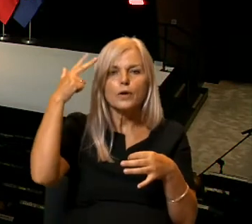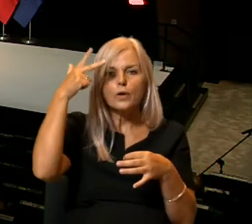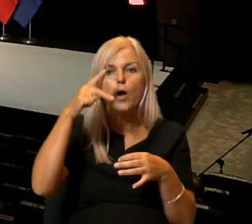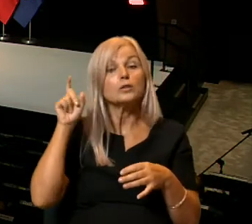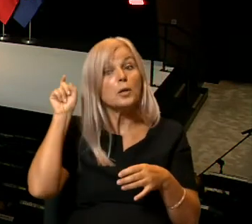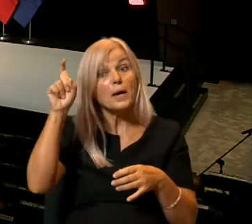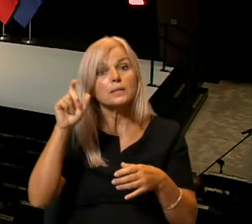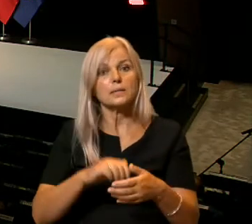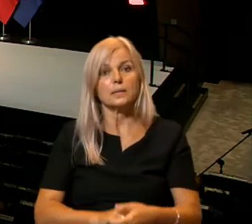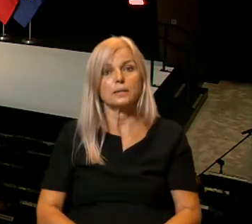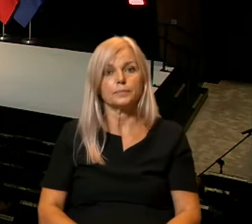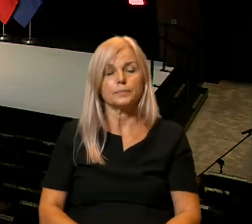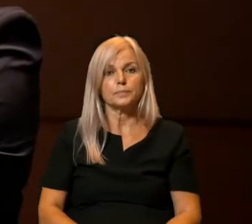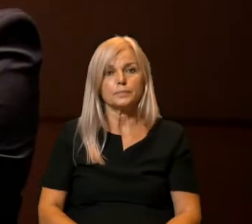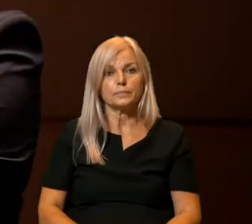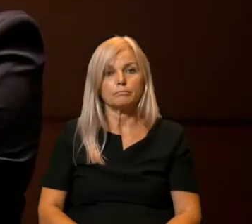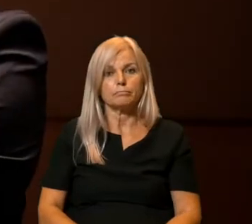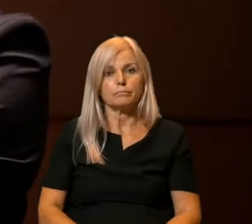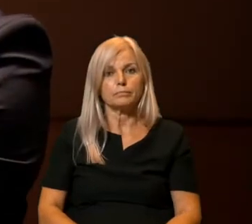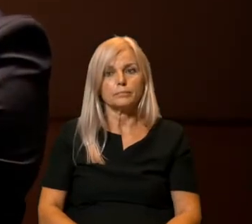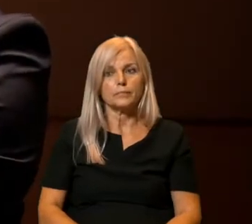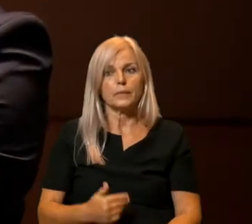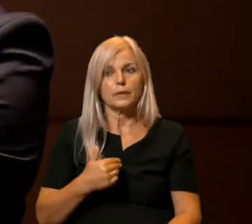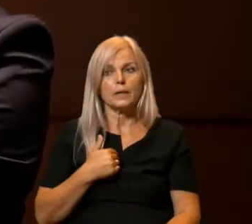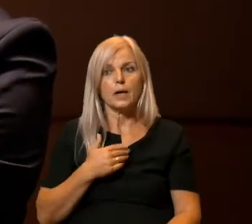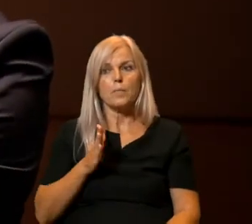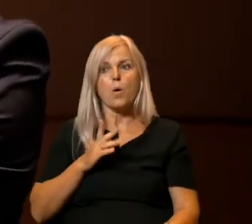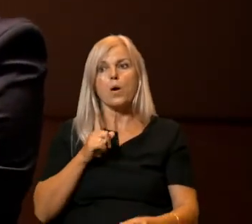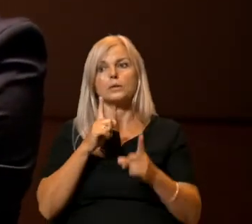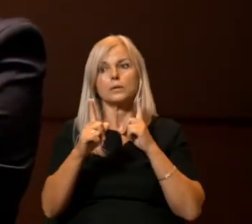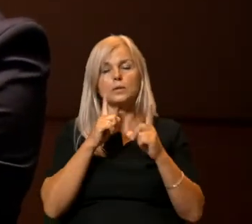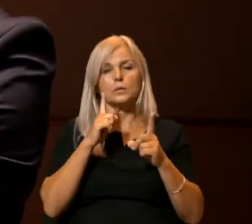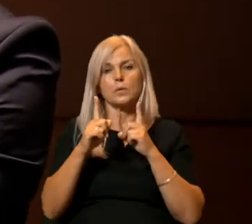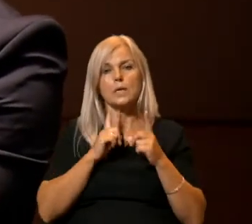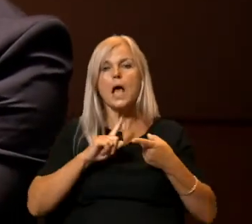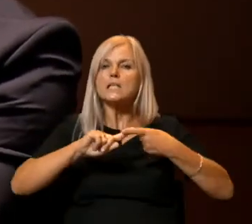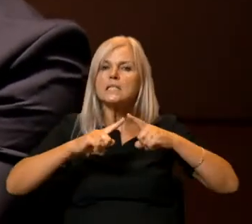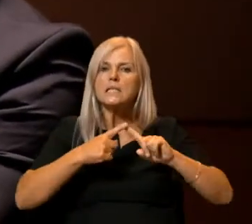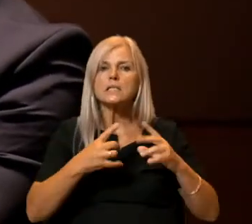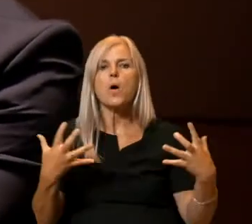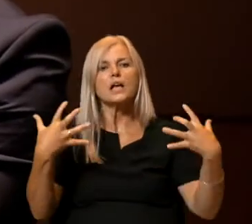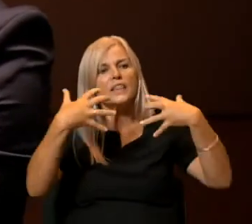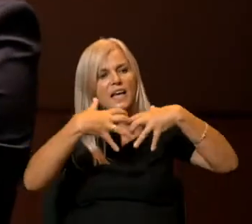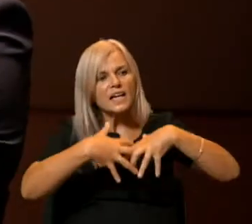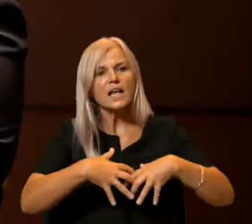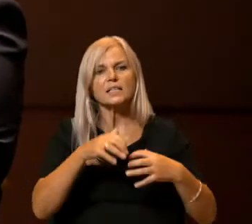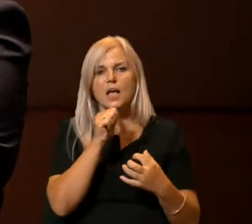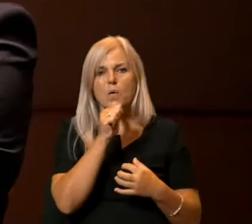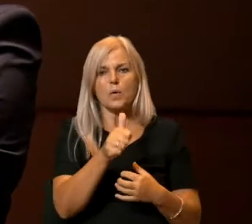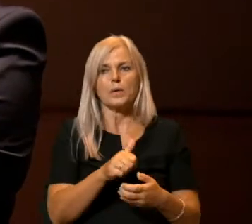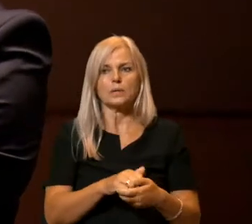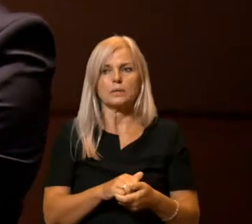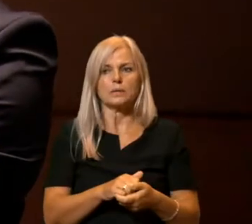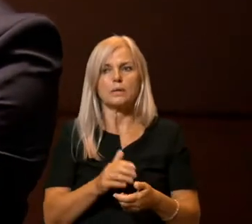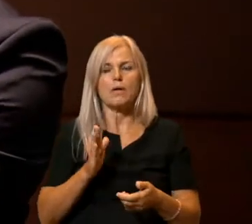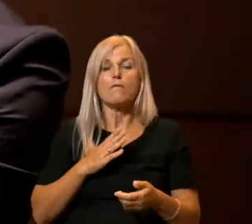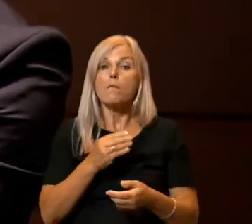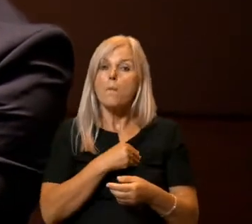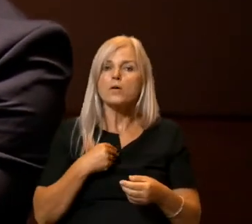niemieckich, ponieważ które, jak dyskutowaliśmy na temat sensu integracji europejskiej, to w